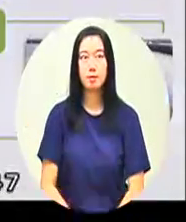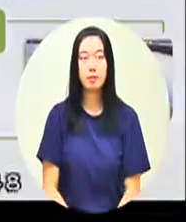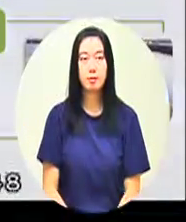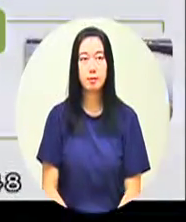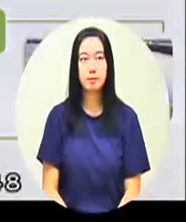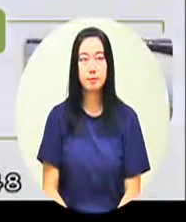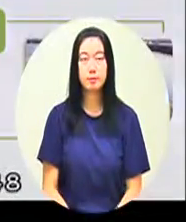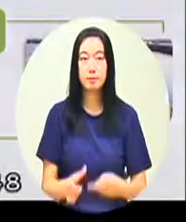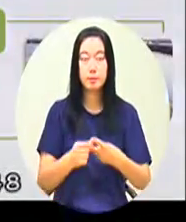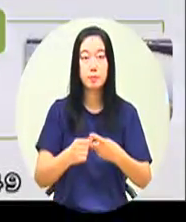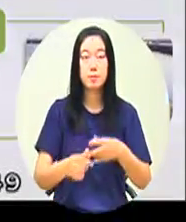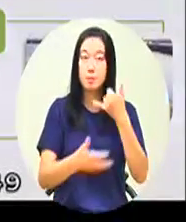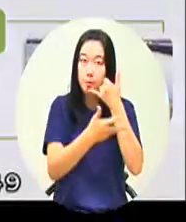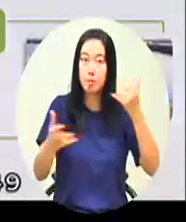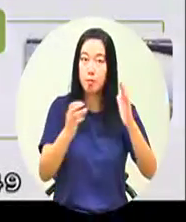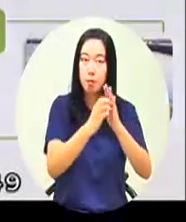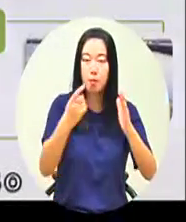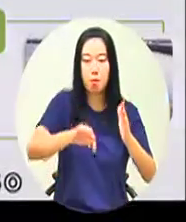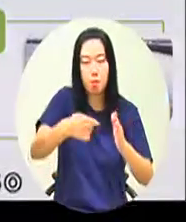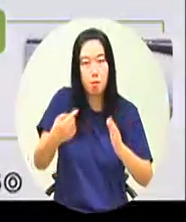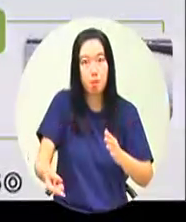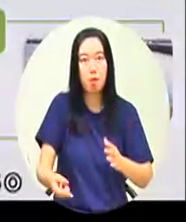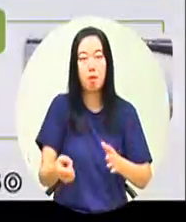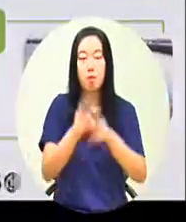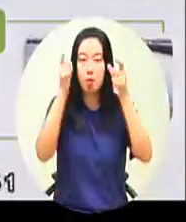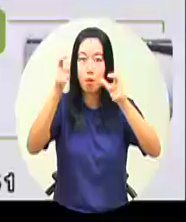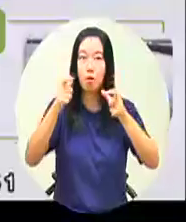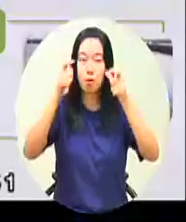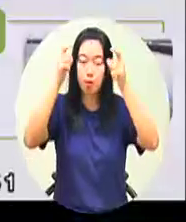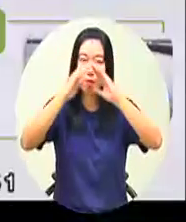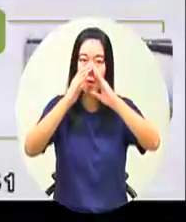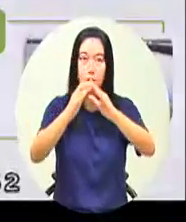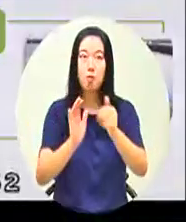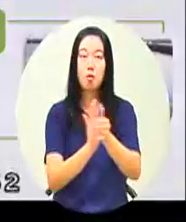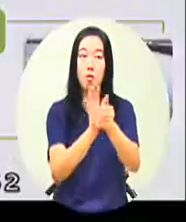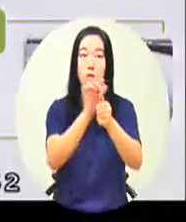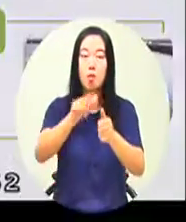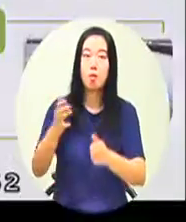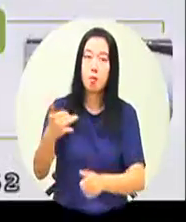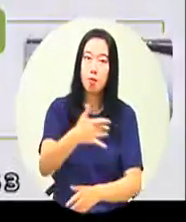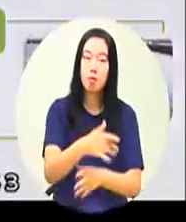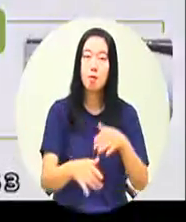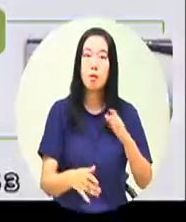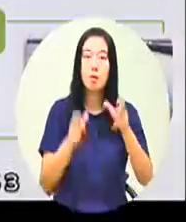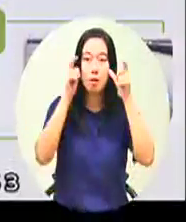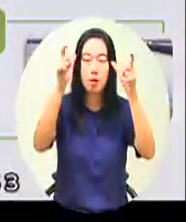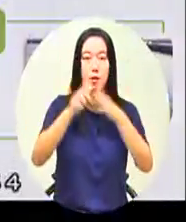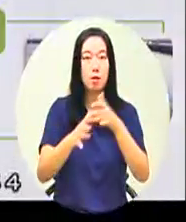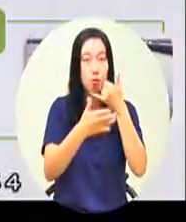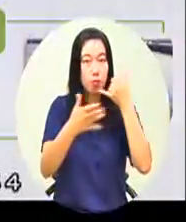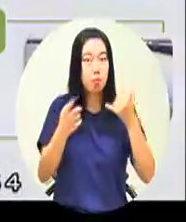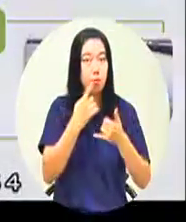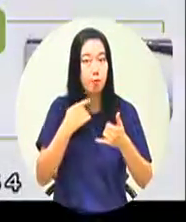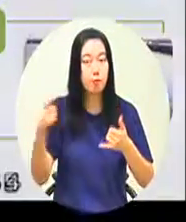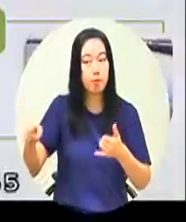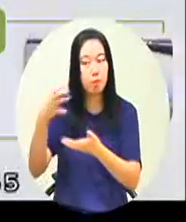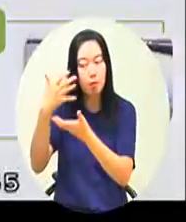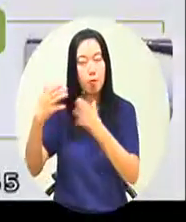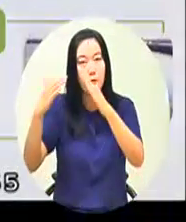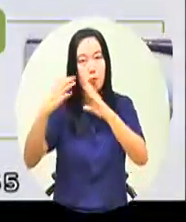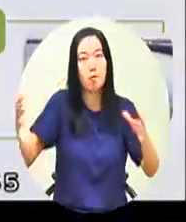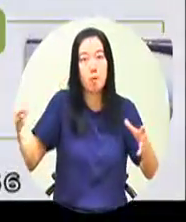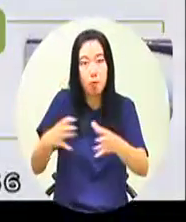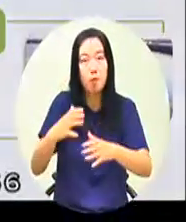另外，海洋局针对持续行销推广高雄五宝行硕、高雄海味的商标品牌，结合餐厅及各式通路，